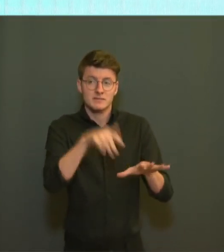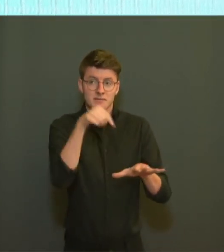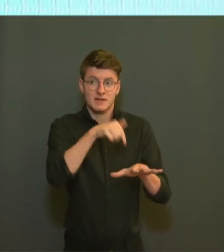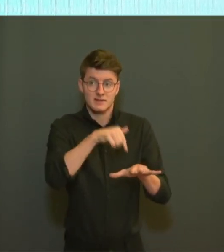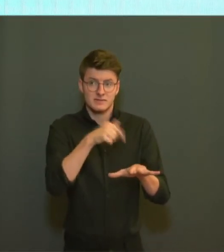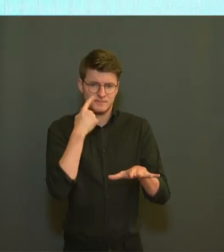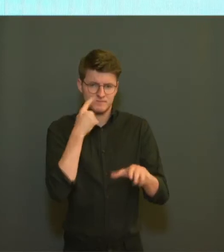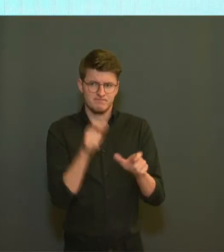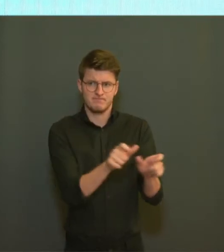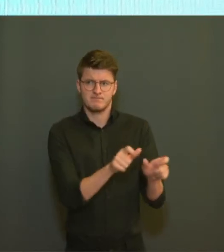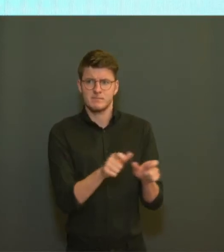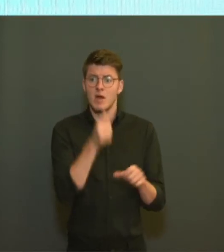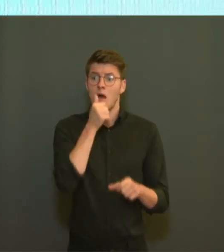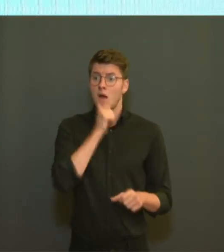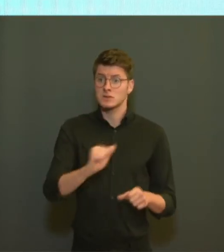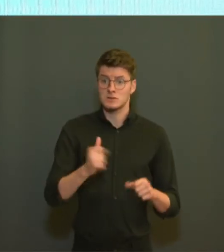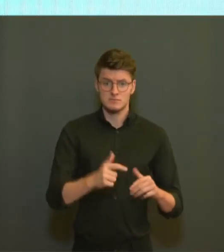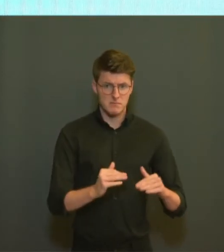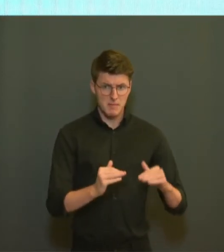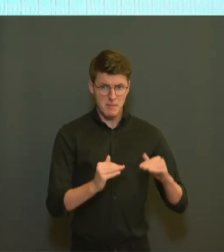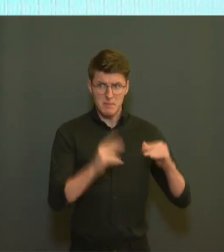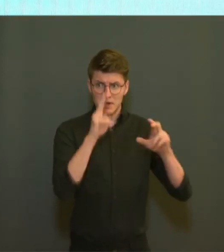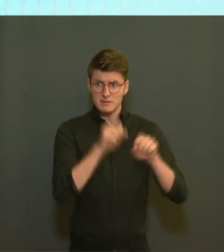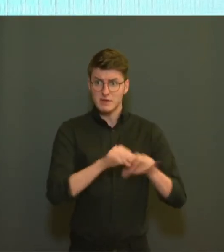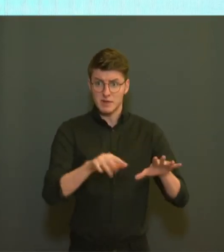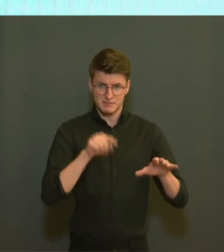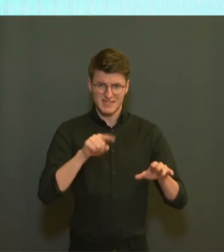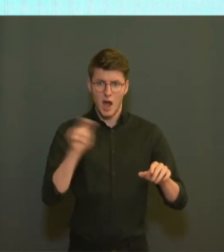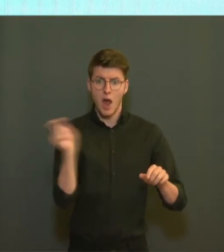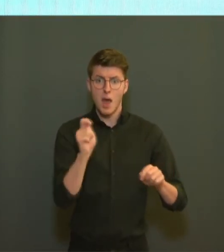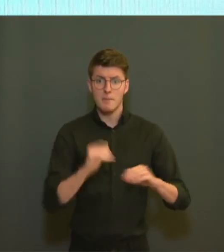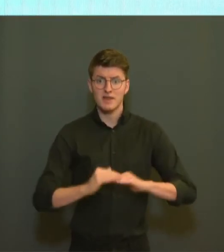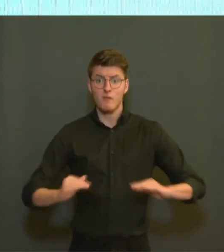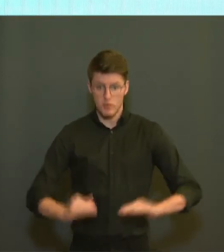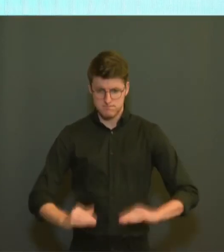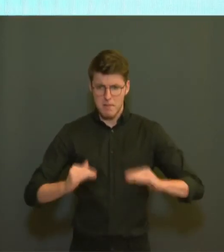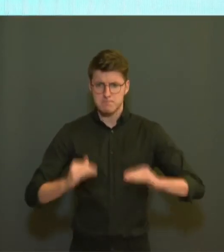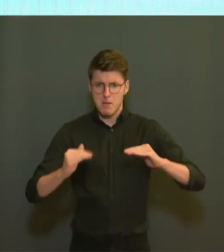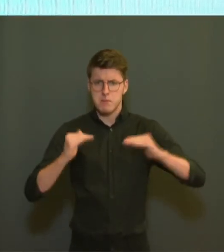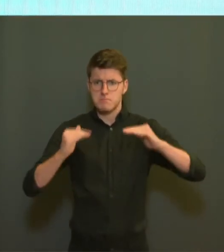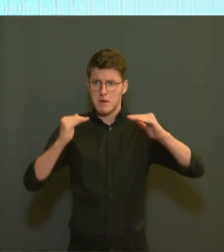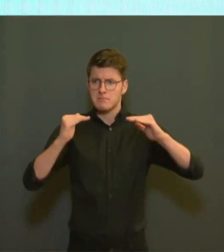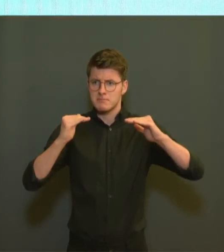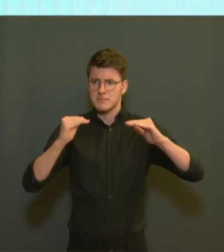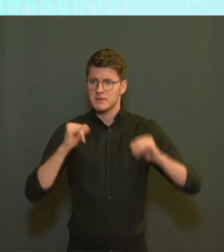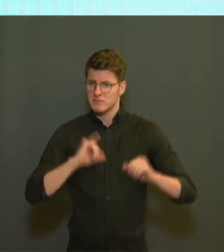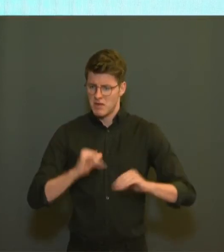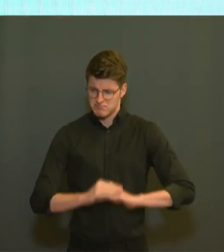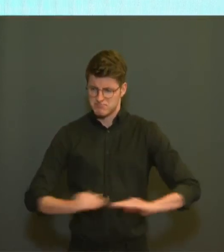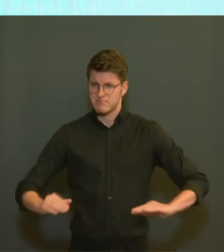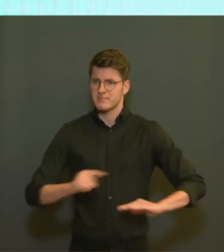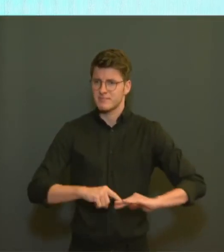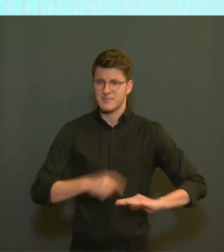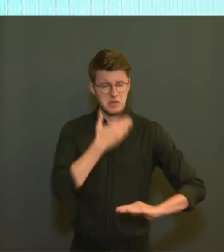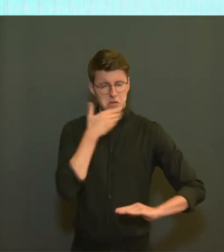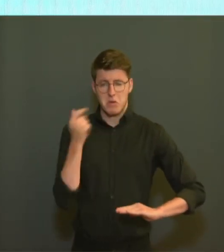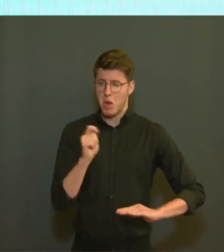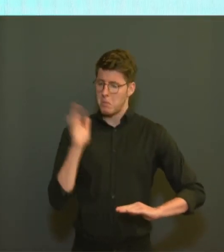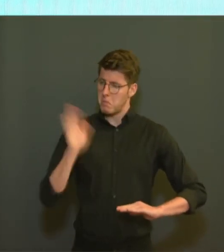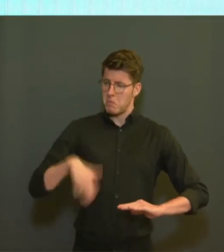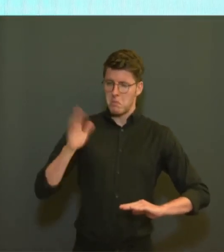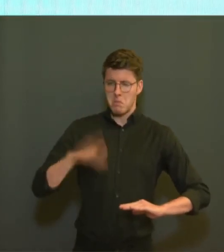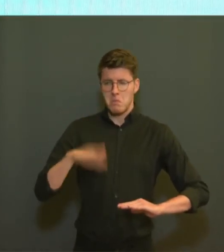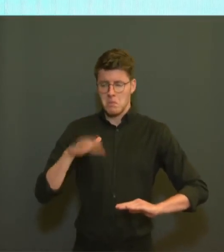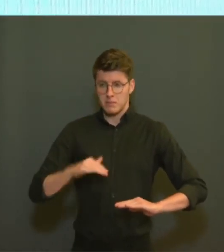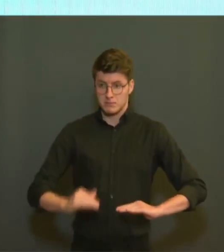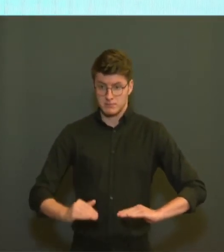het alarmniveau. Deze alarmniveaus gaan van geen alarm tot pre-alarm en verder van